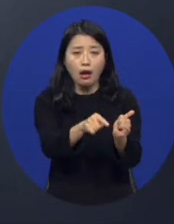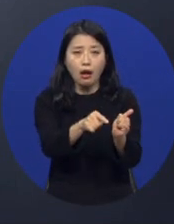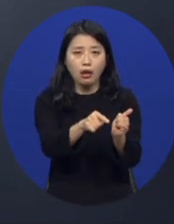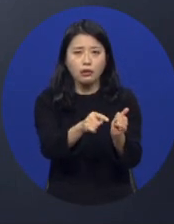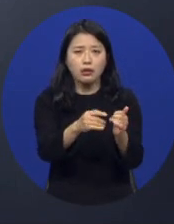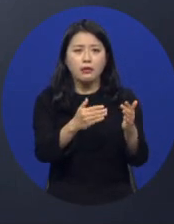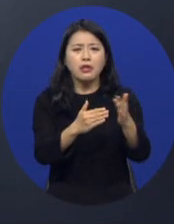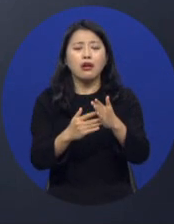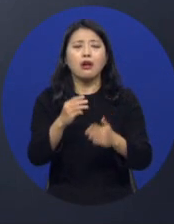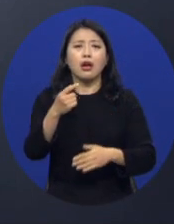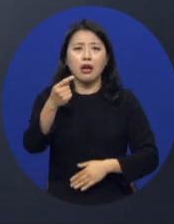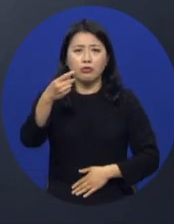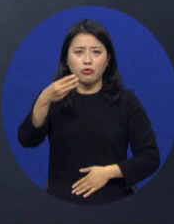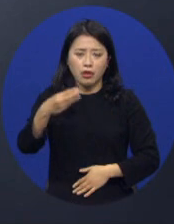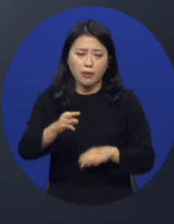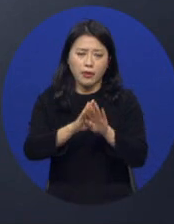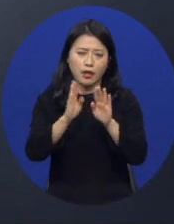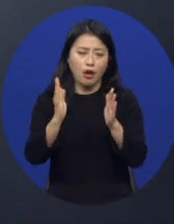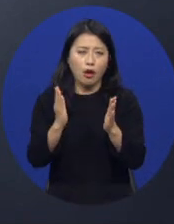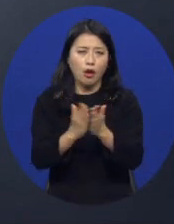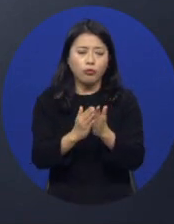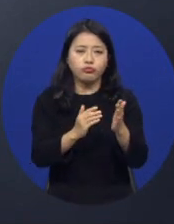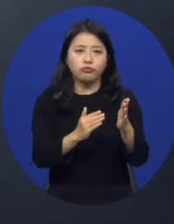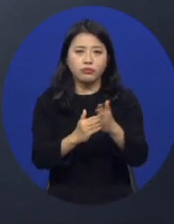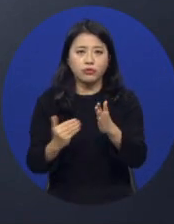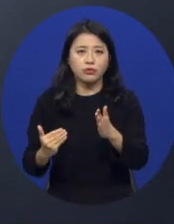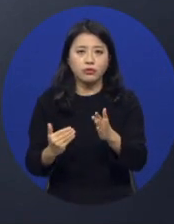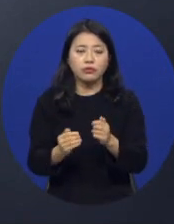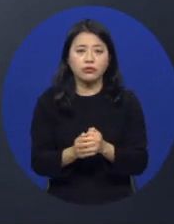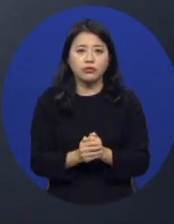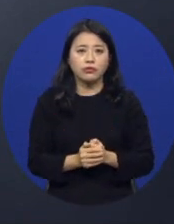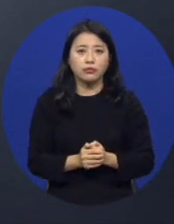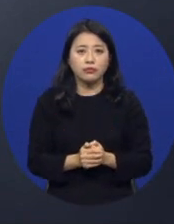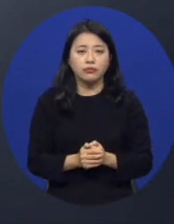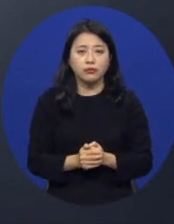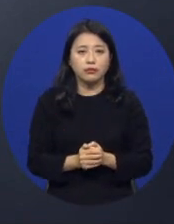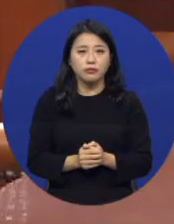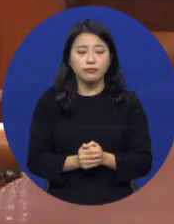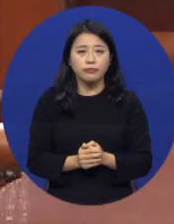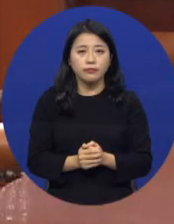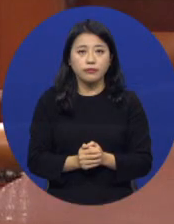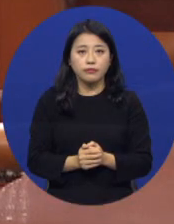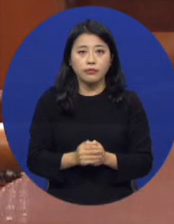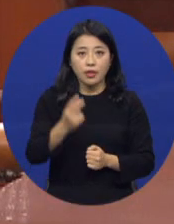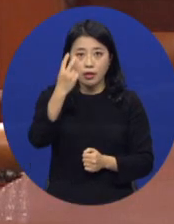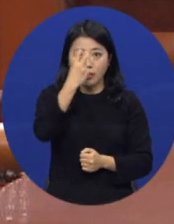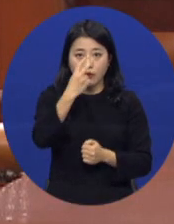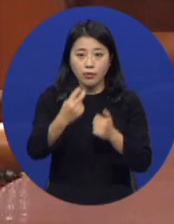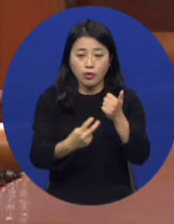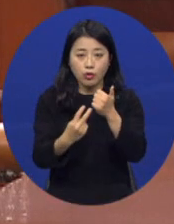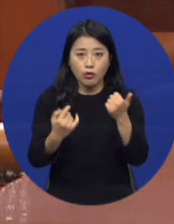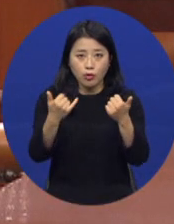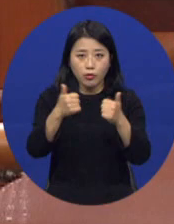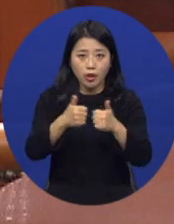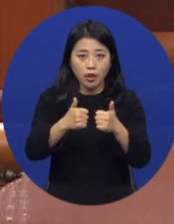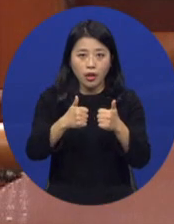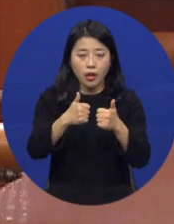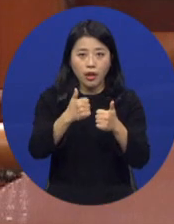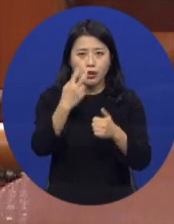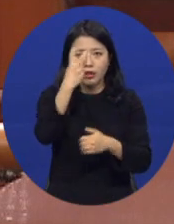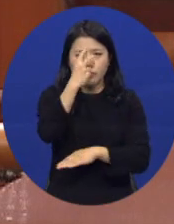3번 심의에서 모두 재심이나 부결결정이 내려졌습니다 심의위원회의 심사기준이